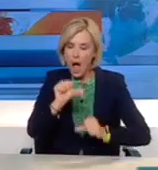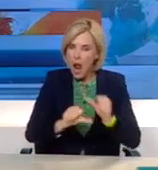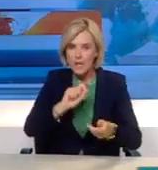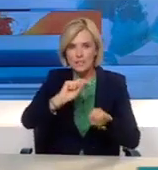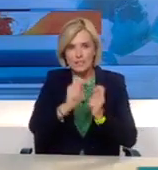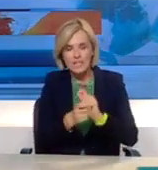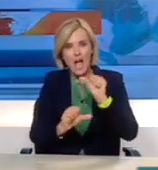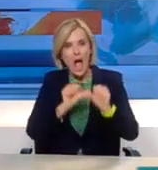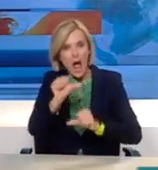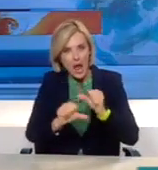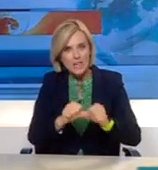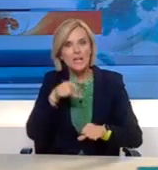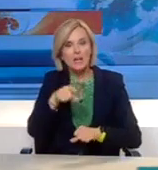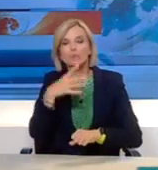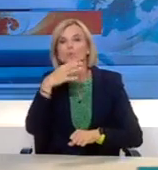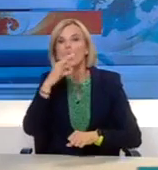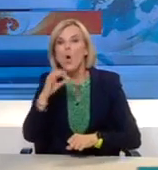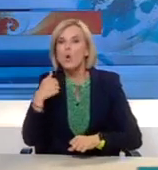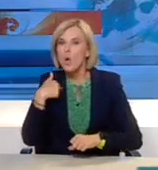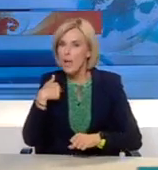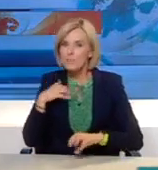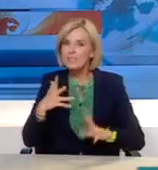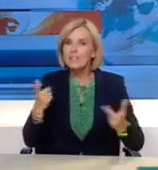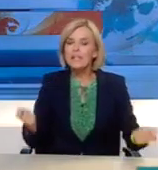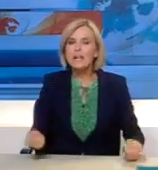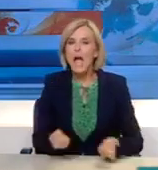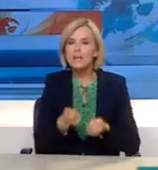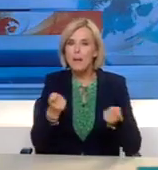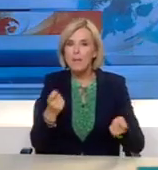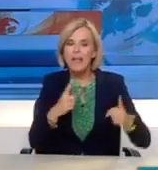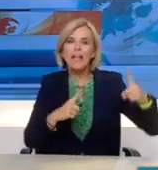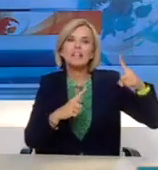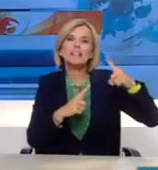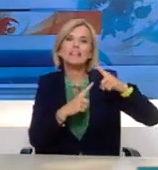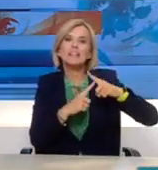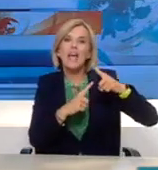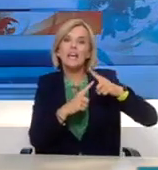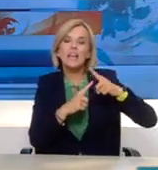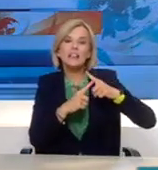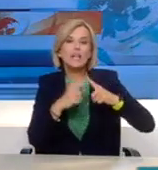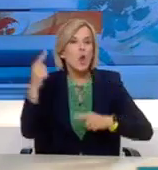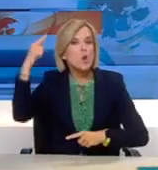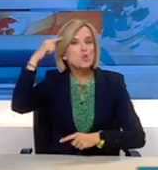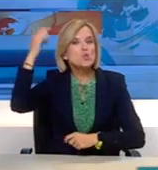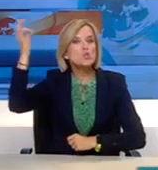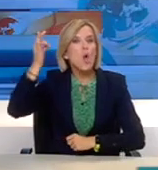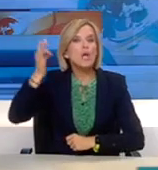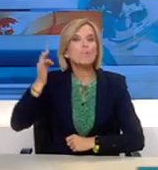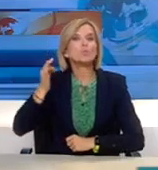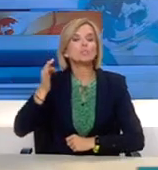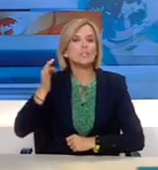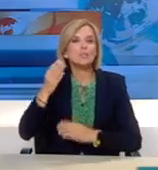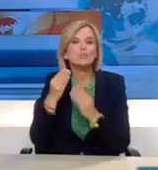πρόσφατα επιστρατεύτηκε η τεχνητή νοημοσύνη μέσω των υπερυπολογιστών ή με τη χρήση τεράστιων πόρων υπολογιστικού